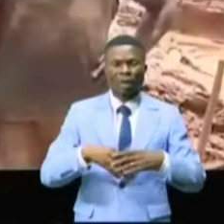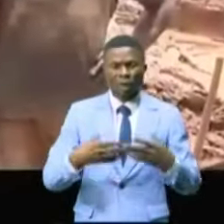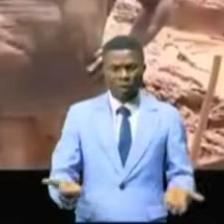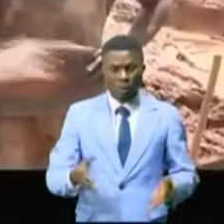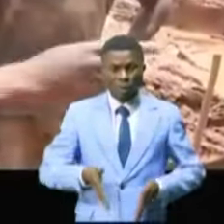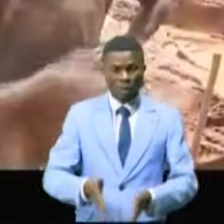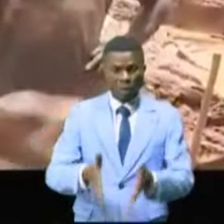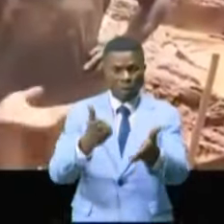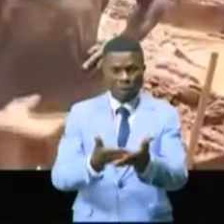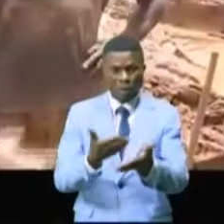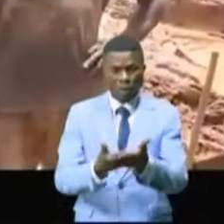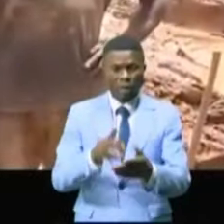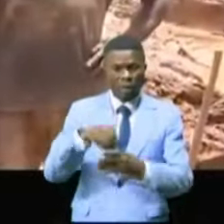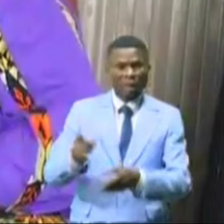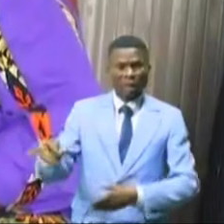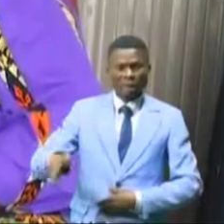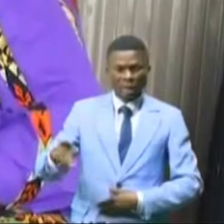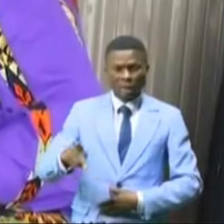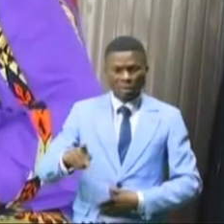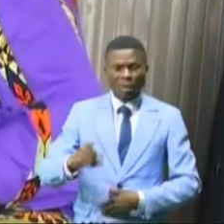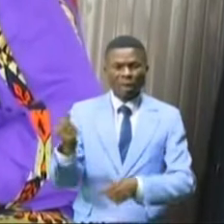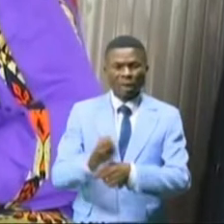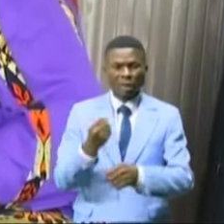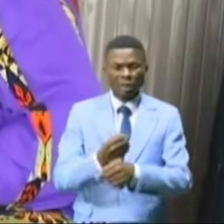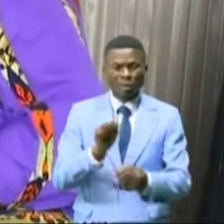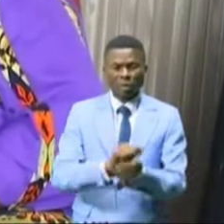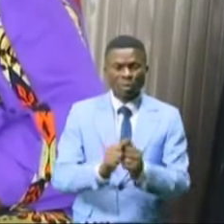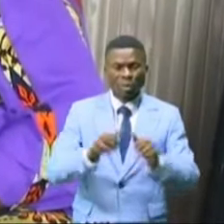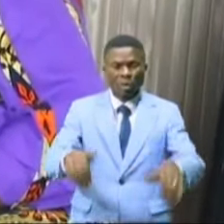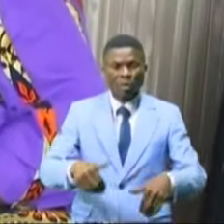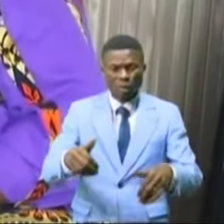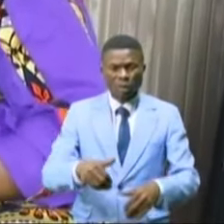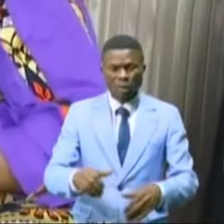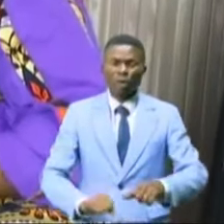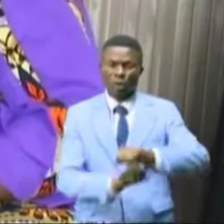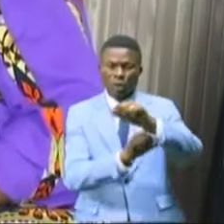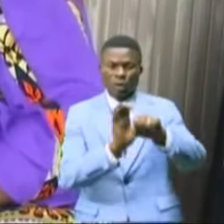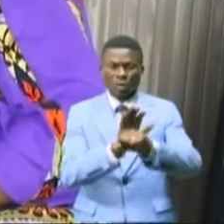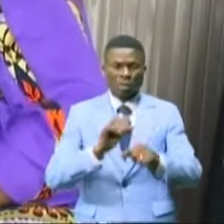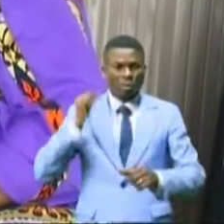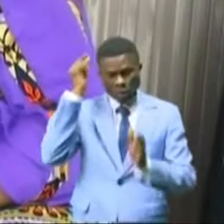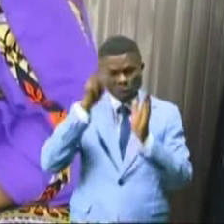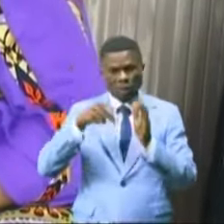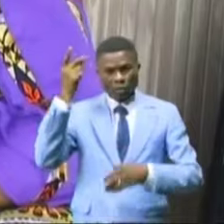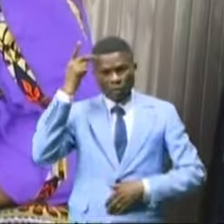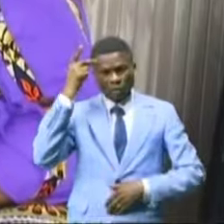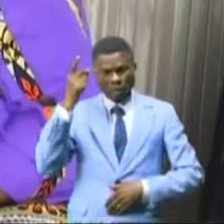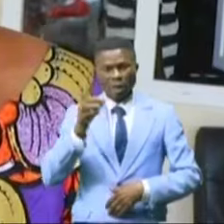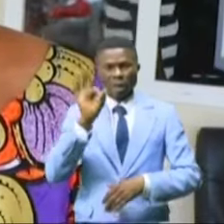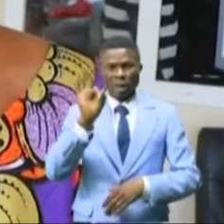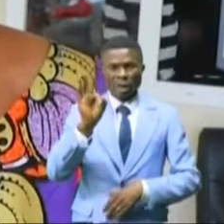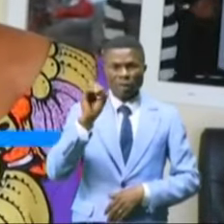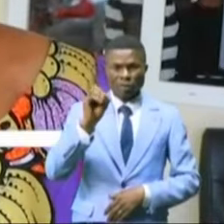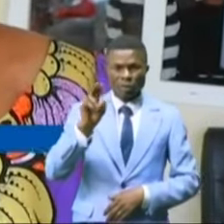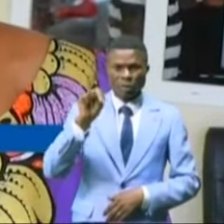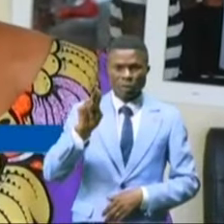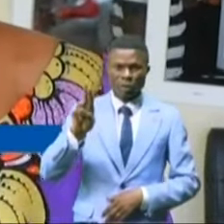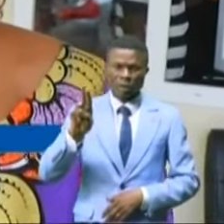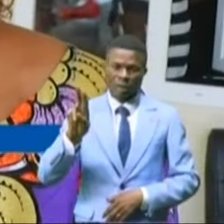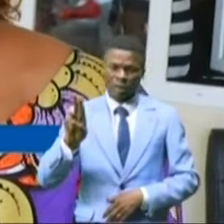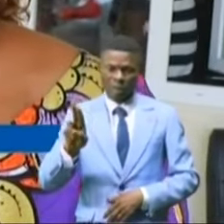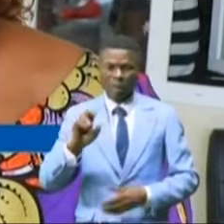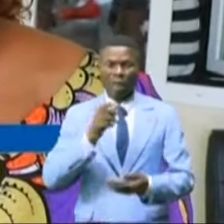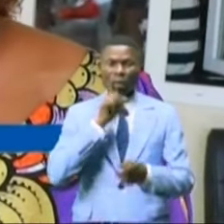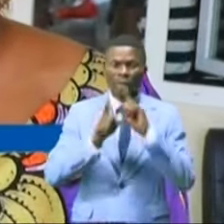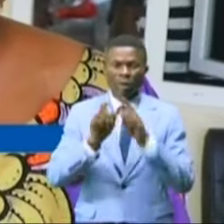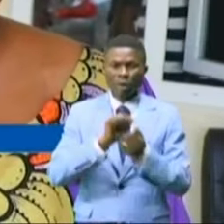Cette route, dans cette province agropastorale, bénéficie déjà de l'assistance du gouvernement central par les FONER. Nous avons essayé de changer sur la